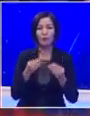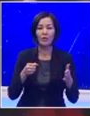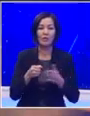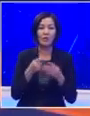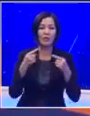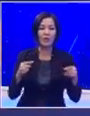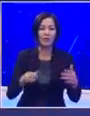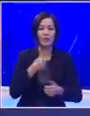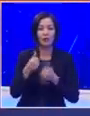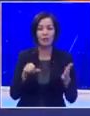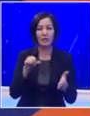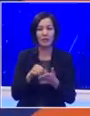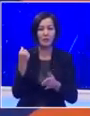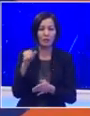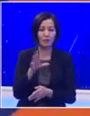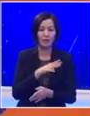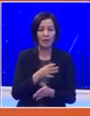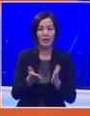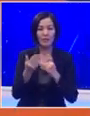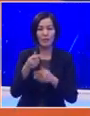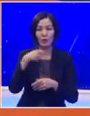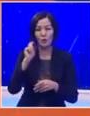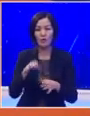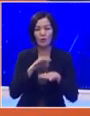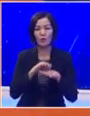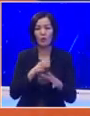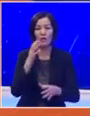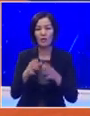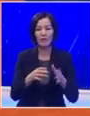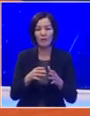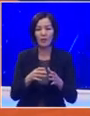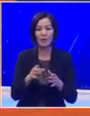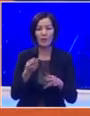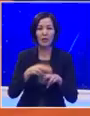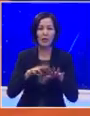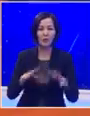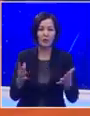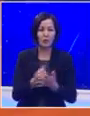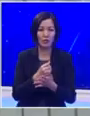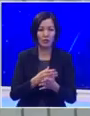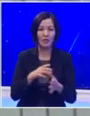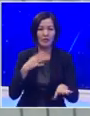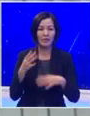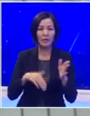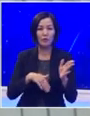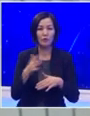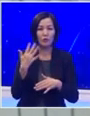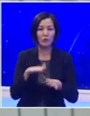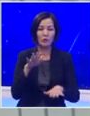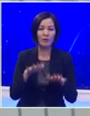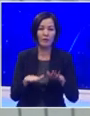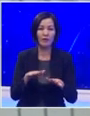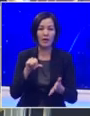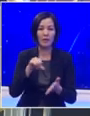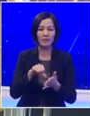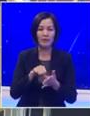өткен жарыстарға қатысып, жүлдегер атанды. Былтыр Украинада өткен әлем біріншілігінде күміс медаль иеленді. Биыл да бабында 50 келі салмақ дәрежесінде сынға